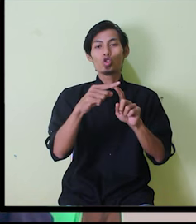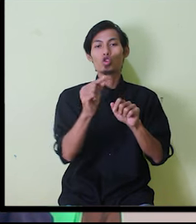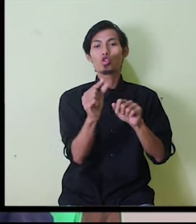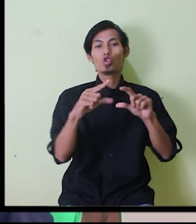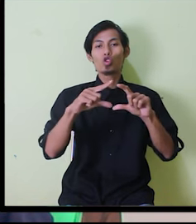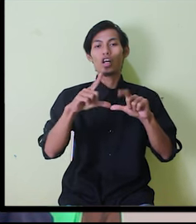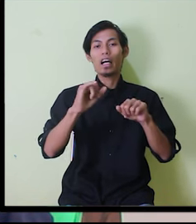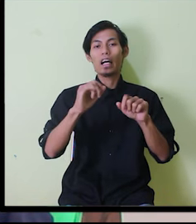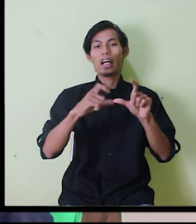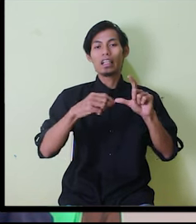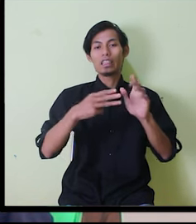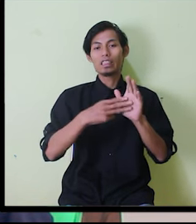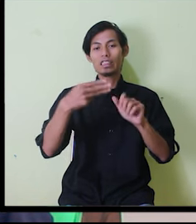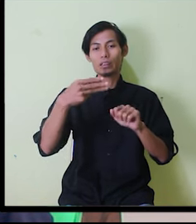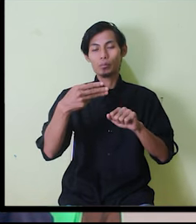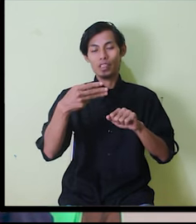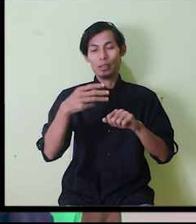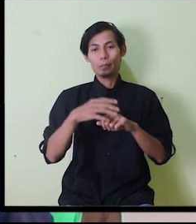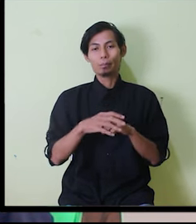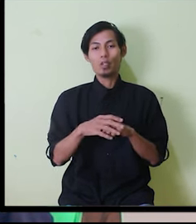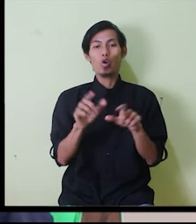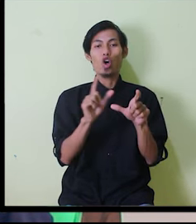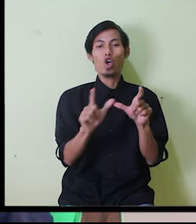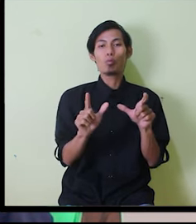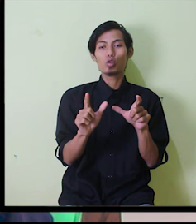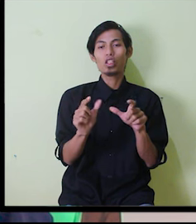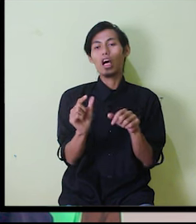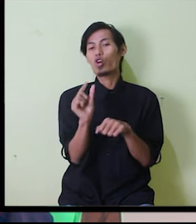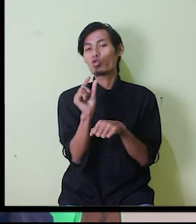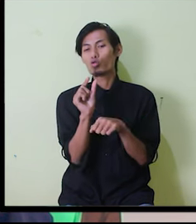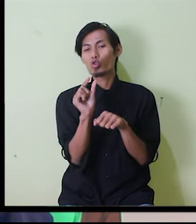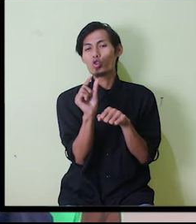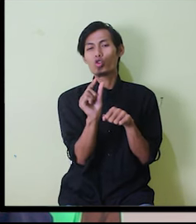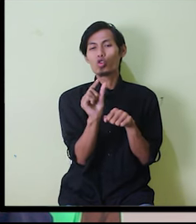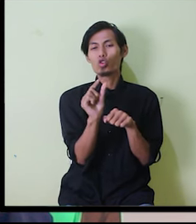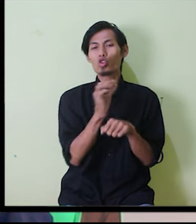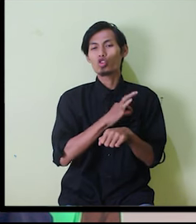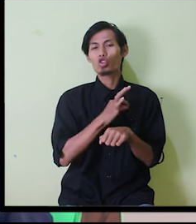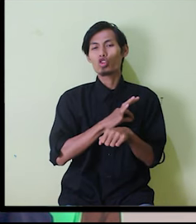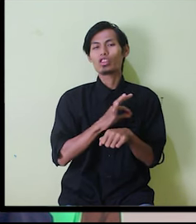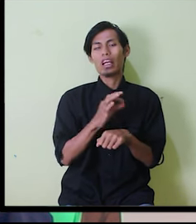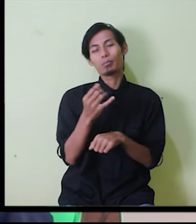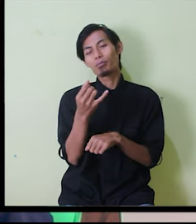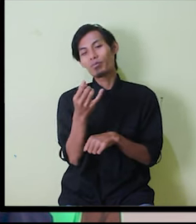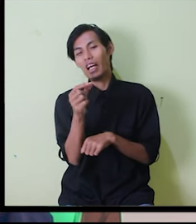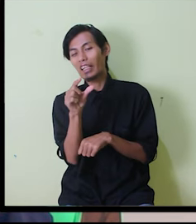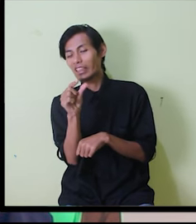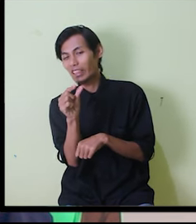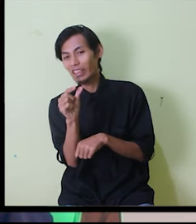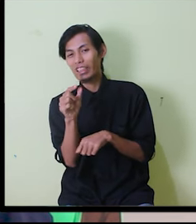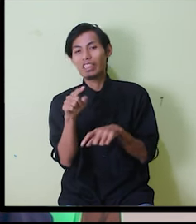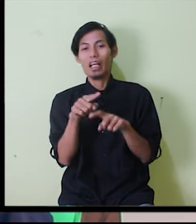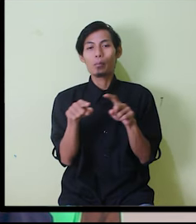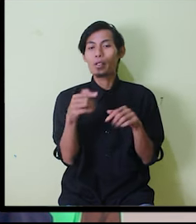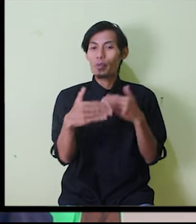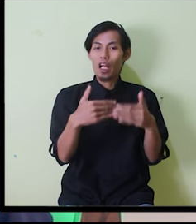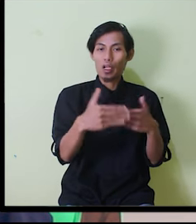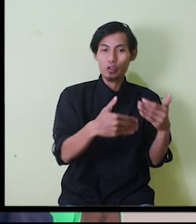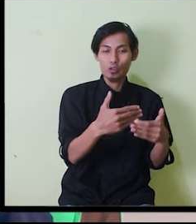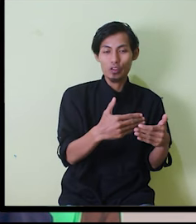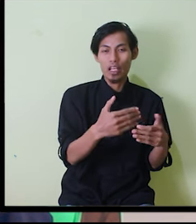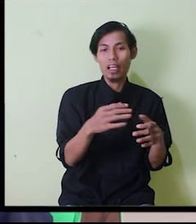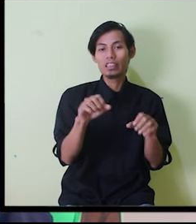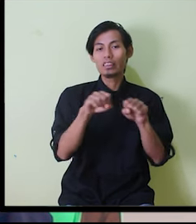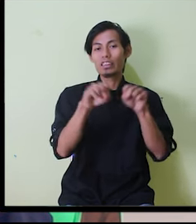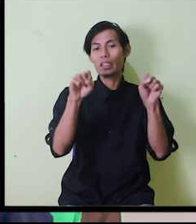untungnya gak seberapa Ya tapi ini Insyaallah berlanjut Dan kita sistemnya itu untuk KDK